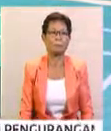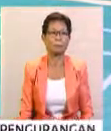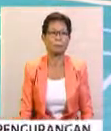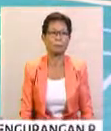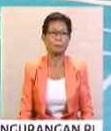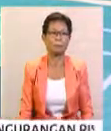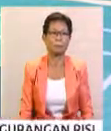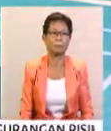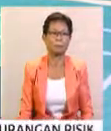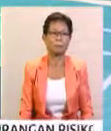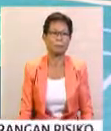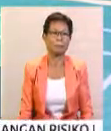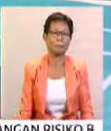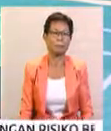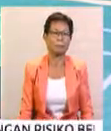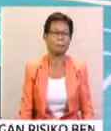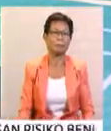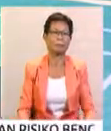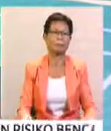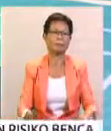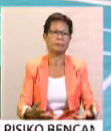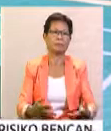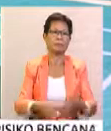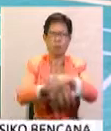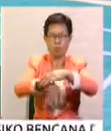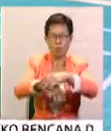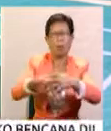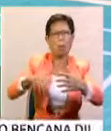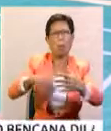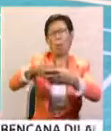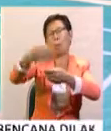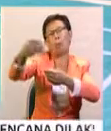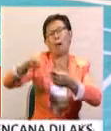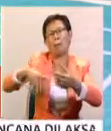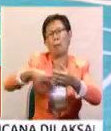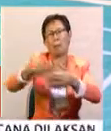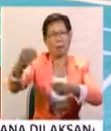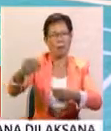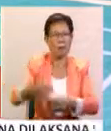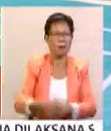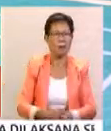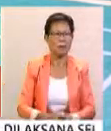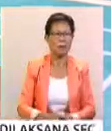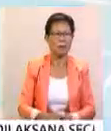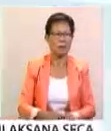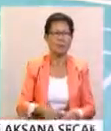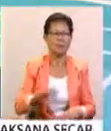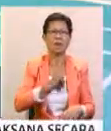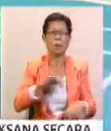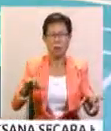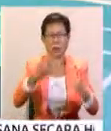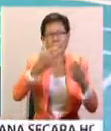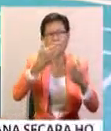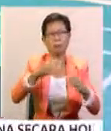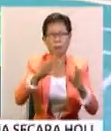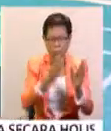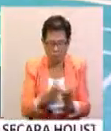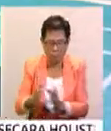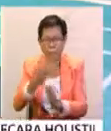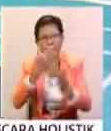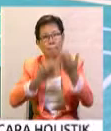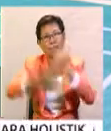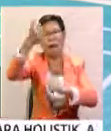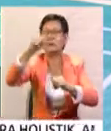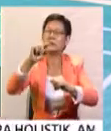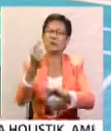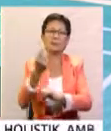Itu draw pun tak keluar lagi, so just buat preparation yang terbaik sajalah. Sasaran